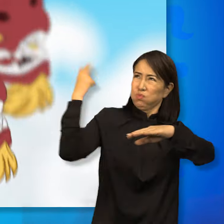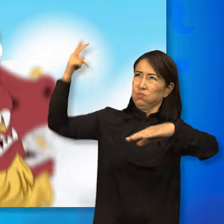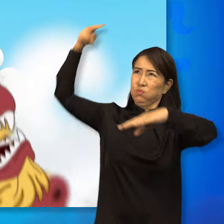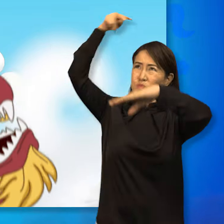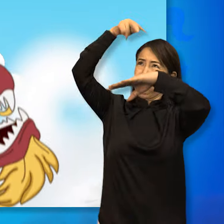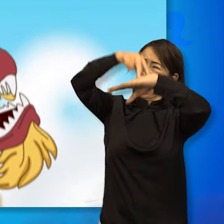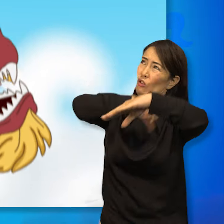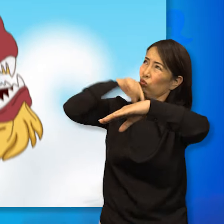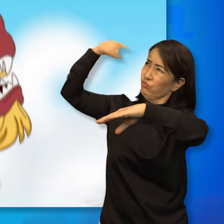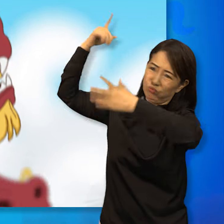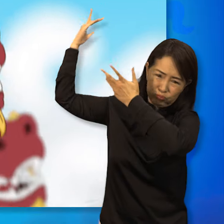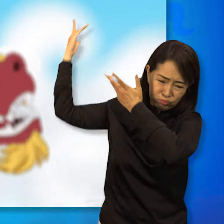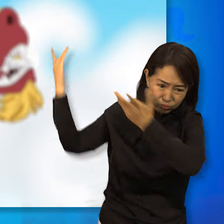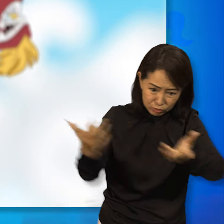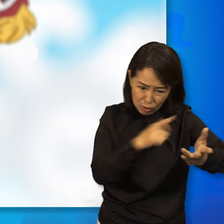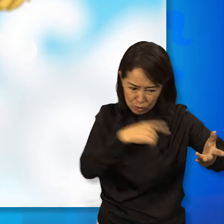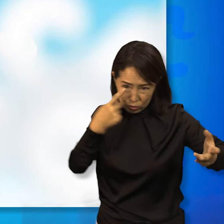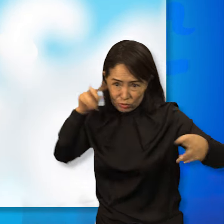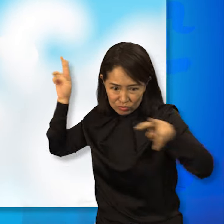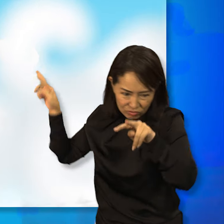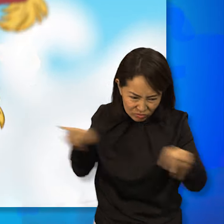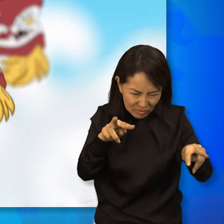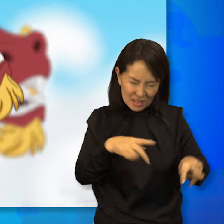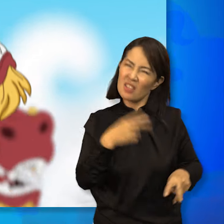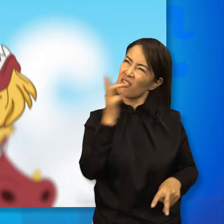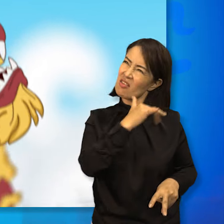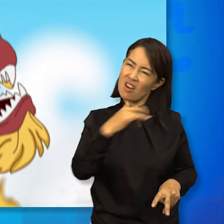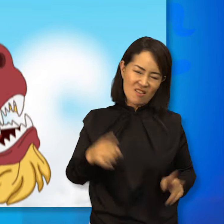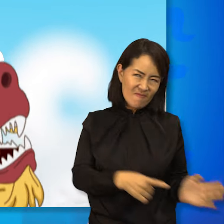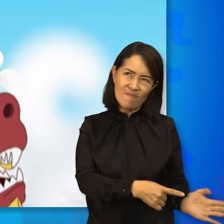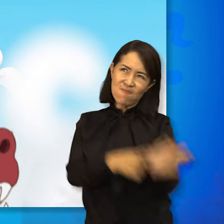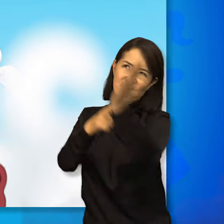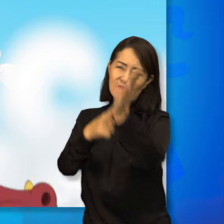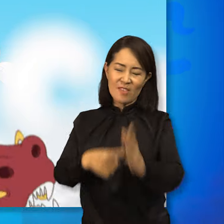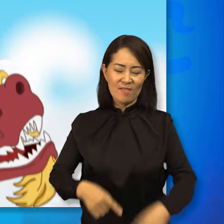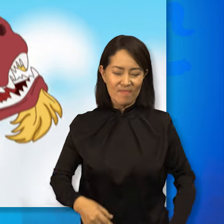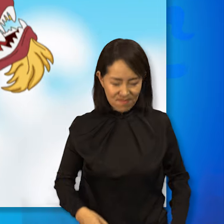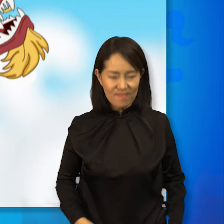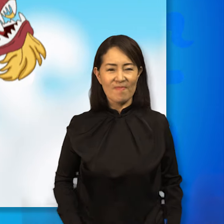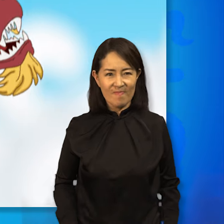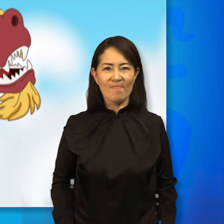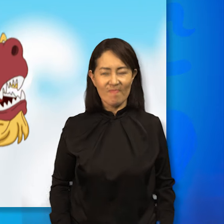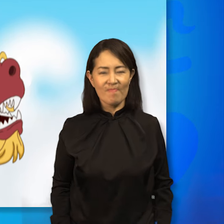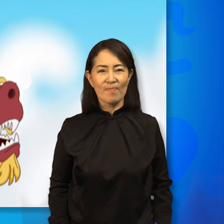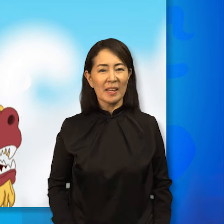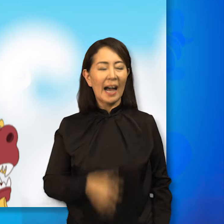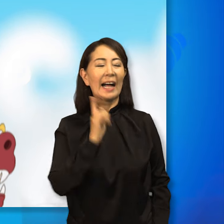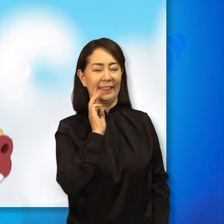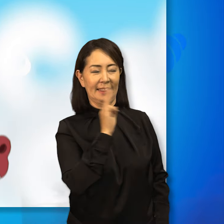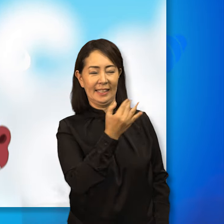Ай боровгон чи буянтай үлийг үлдэж энэ хийсэн бүхэнд чинь зохих шагналыг бий